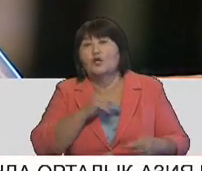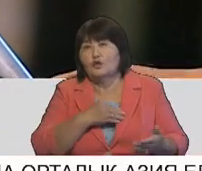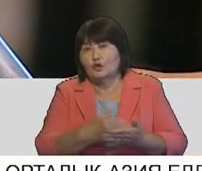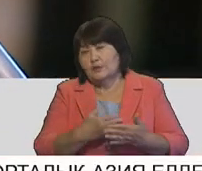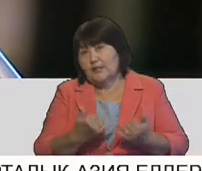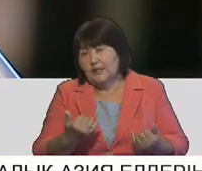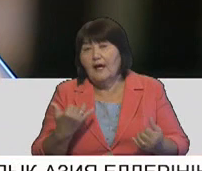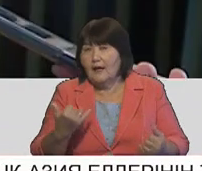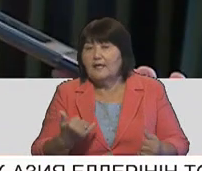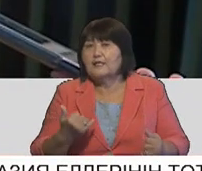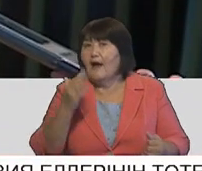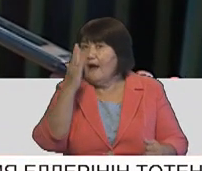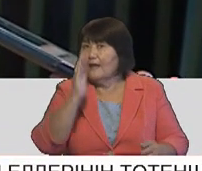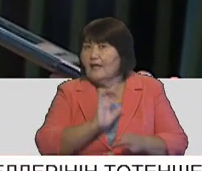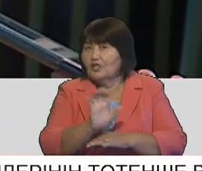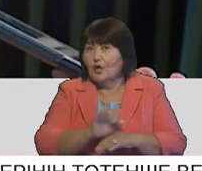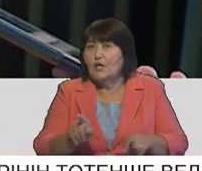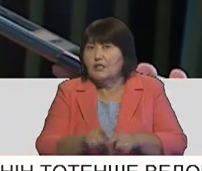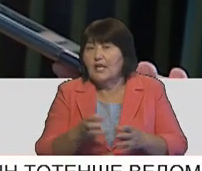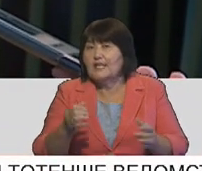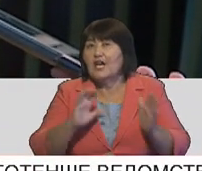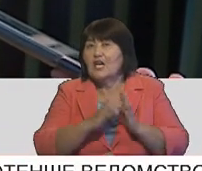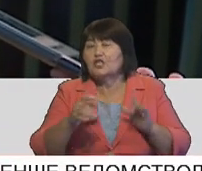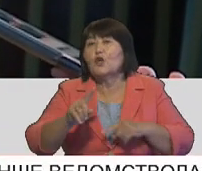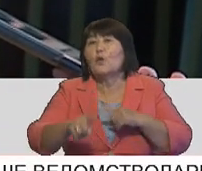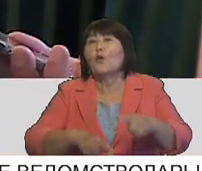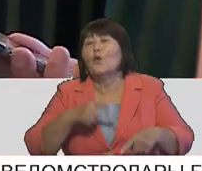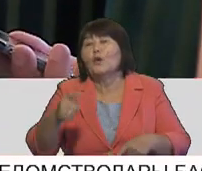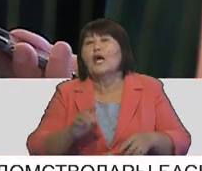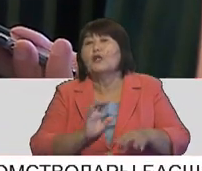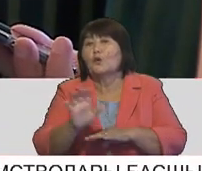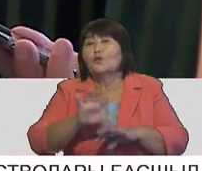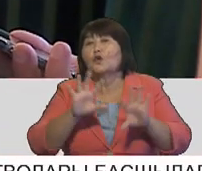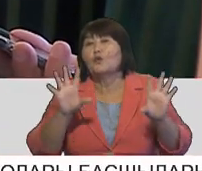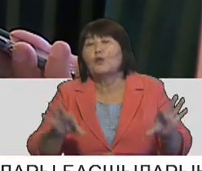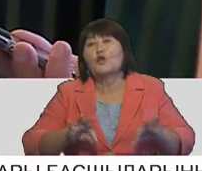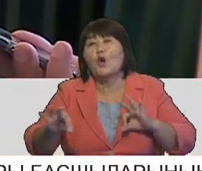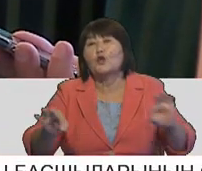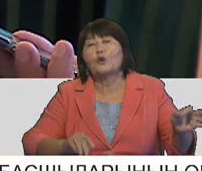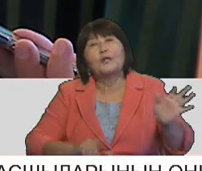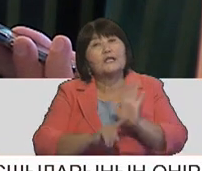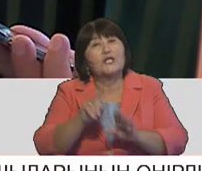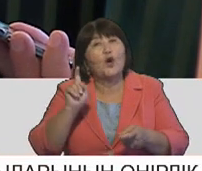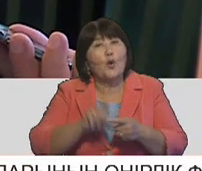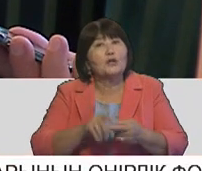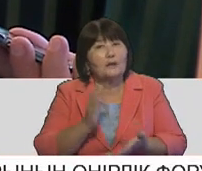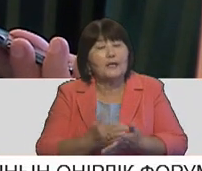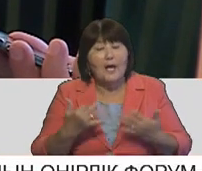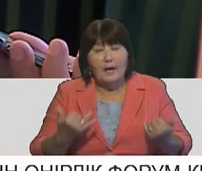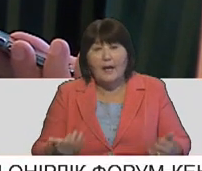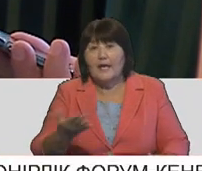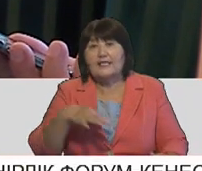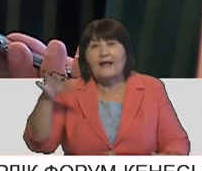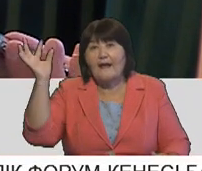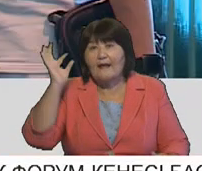Қазір айна шығару, сонымен қатар мына шыныны одан әрі өндіру бойынша жобалар іске қосылып жатыр. Қазір біз